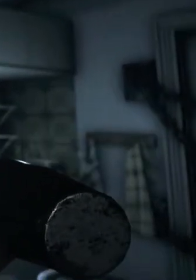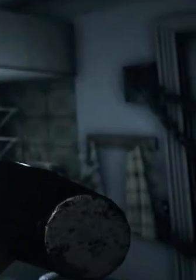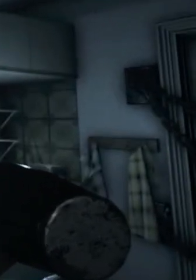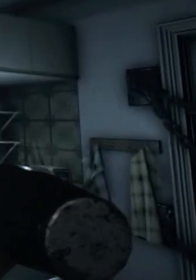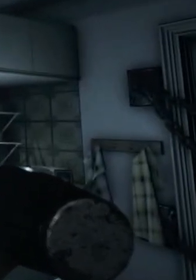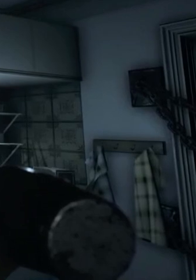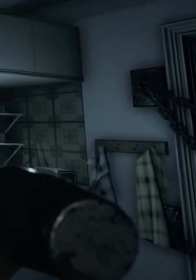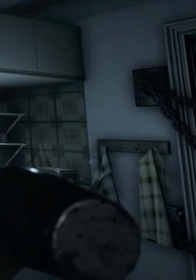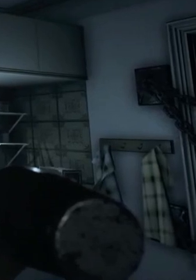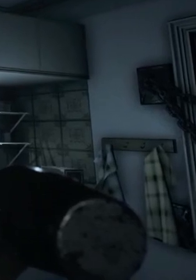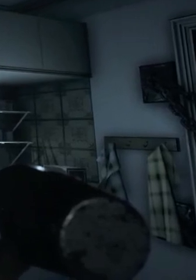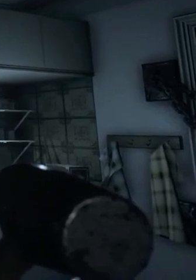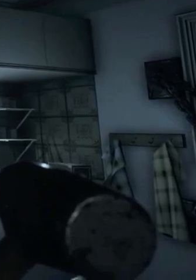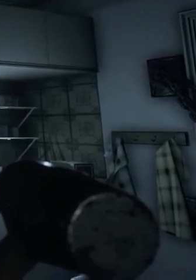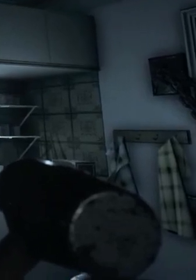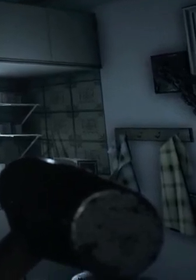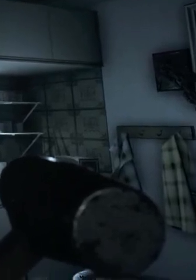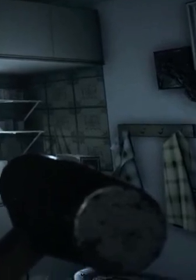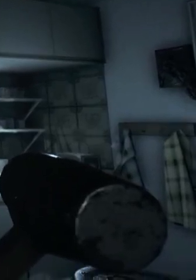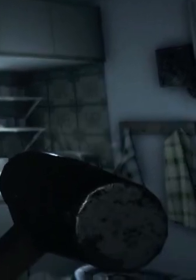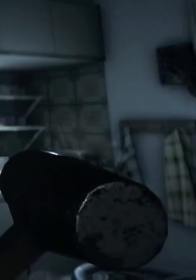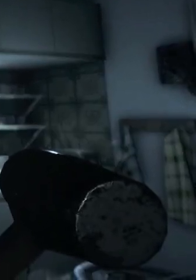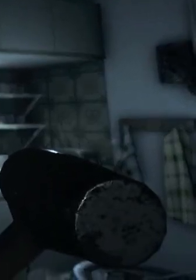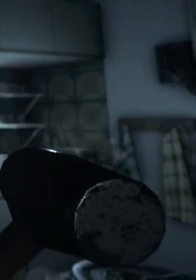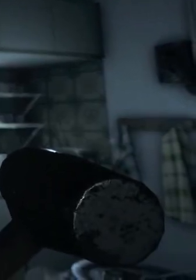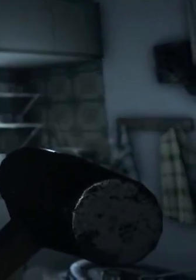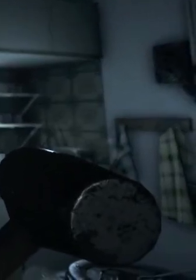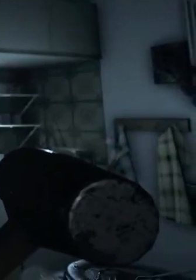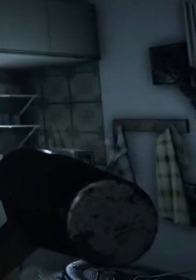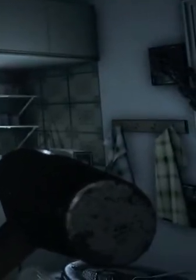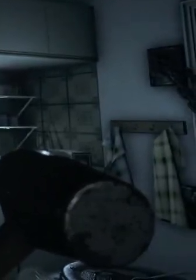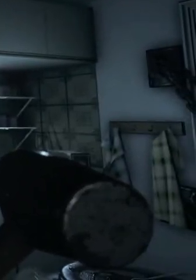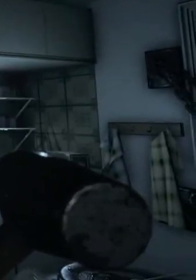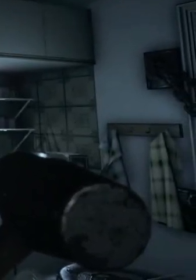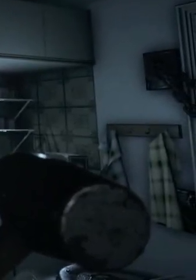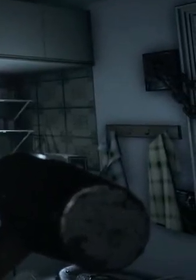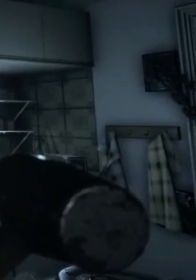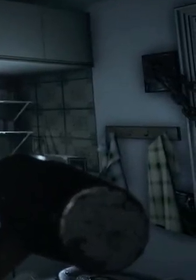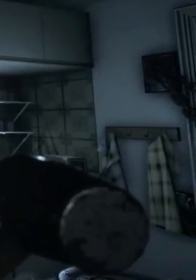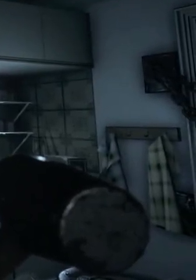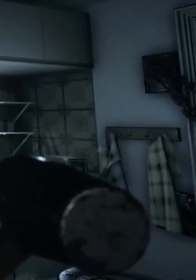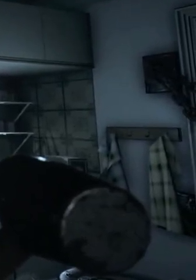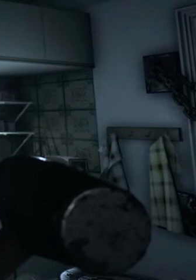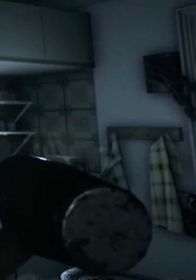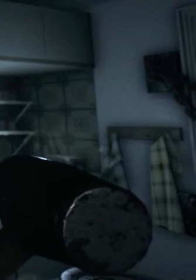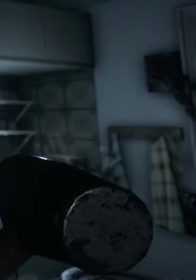news I heard that the old woman murdered her husband in